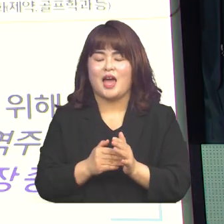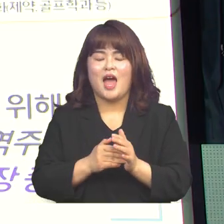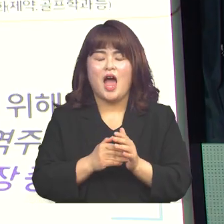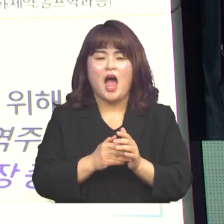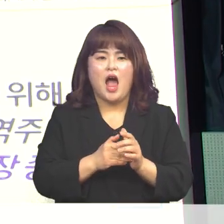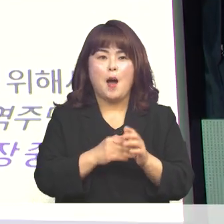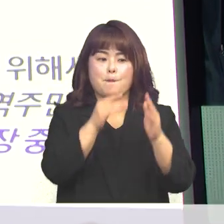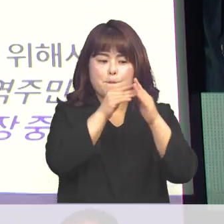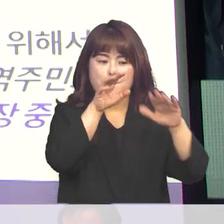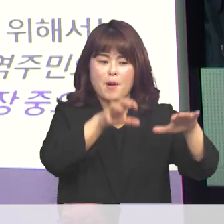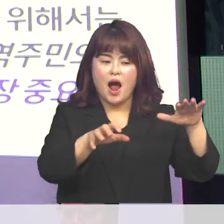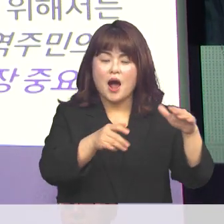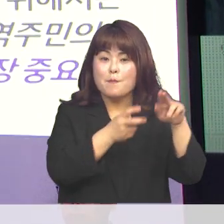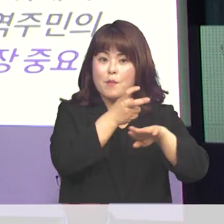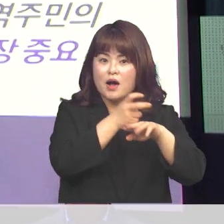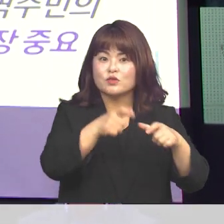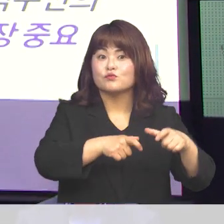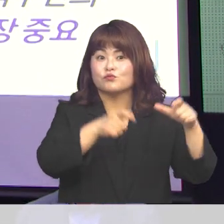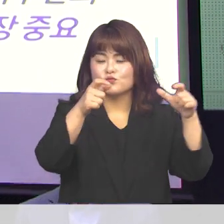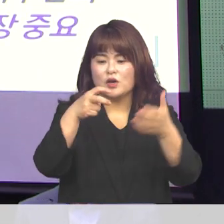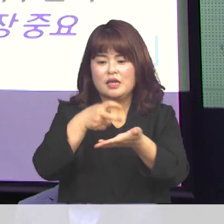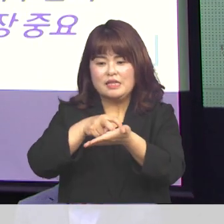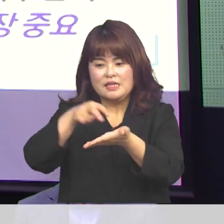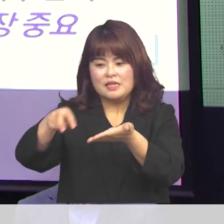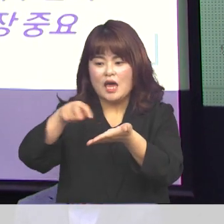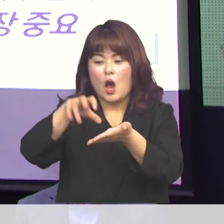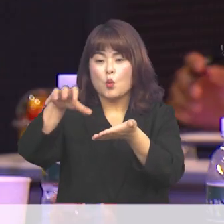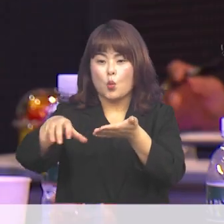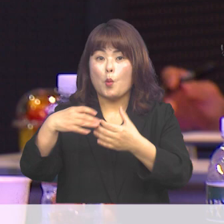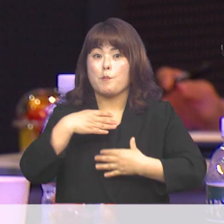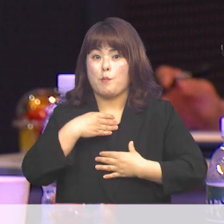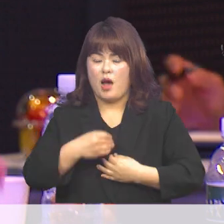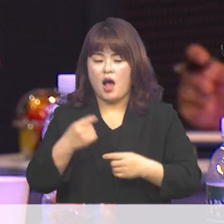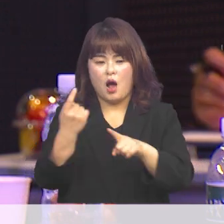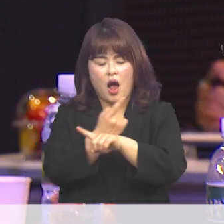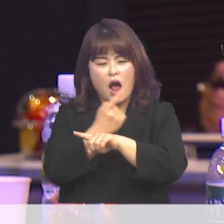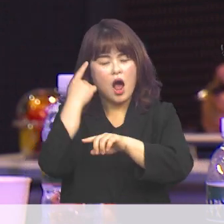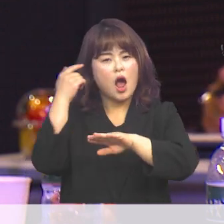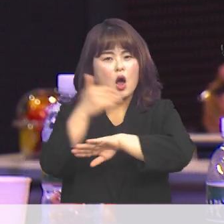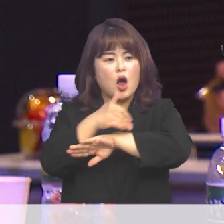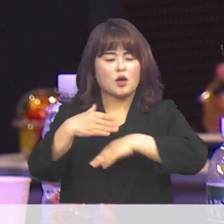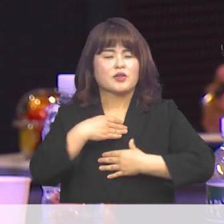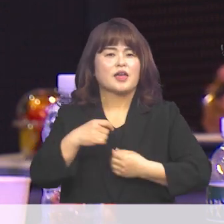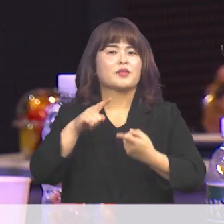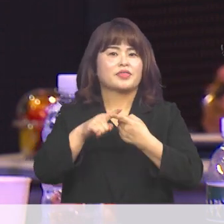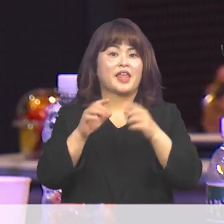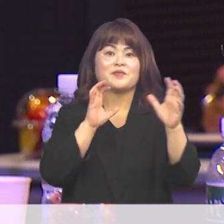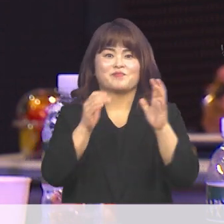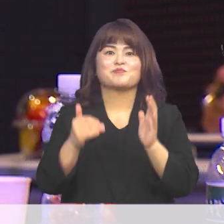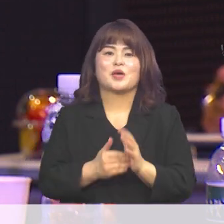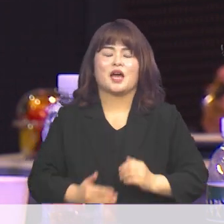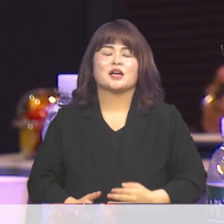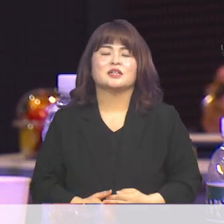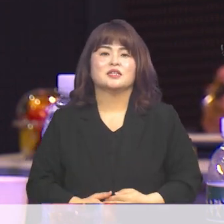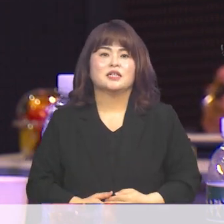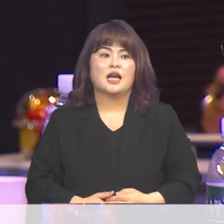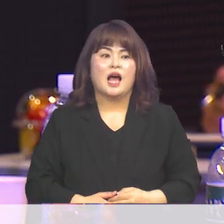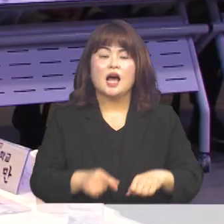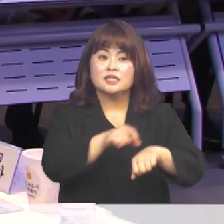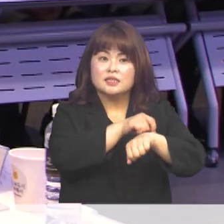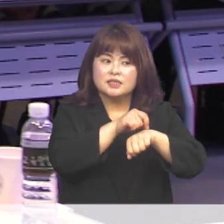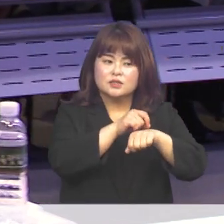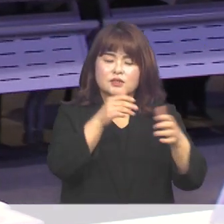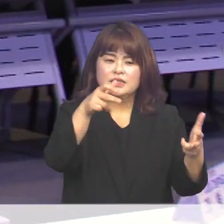주요 내용은 마을버스 증차와 승하차 구역 설치 등 학생들의 통학 환경과 안전 분야였습니다.